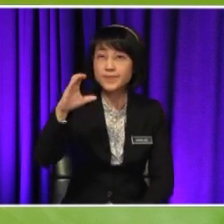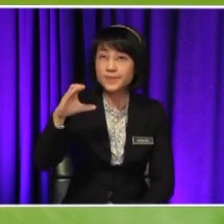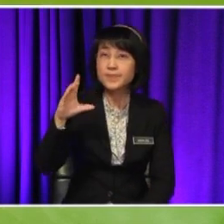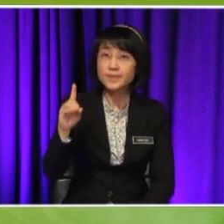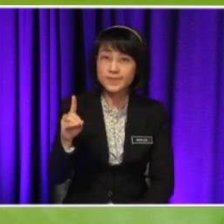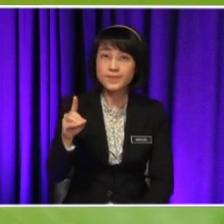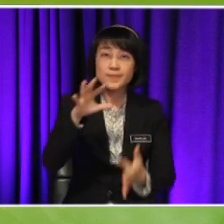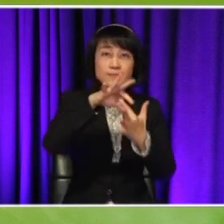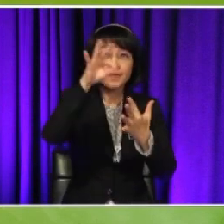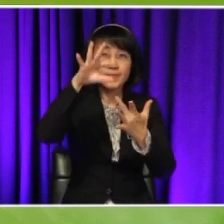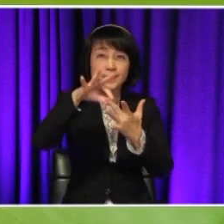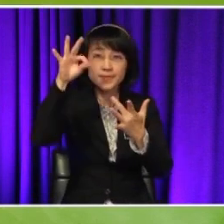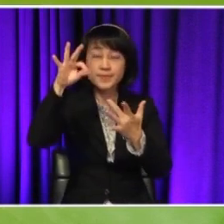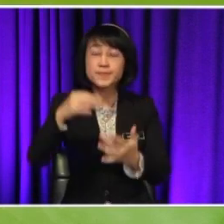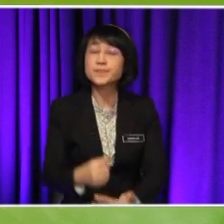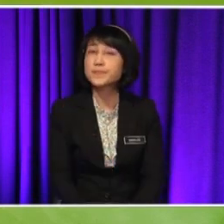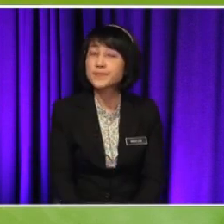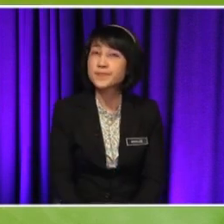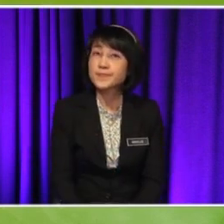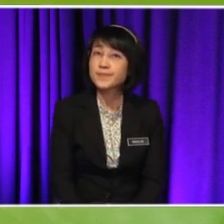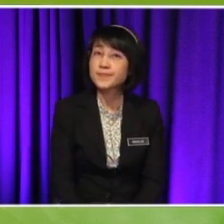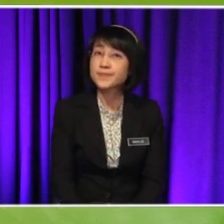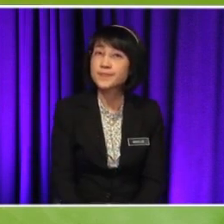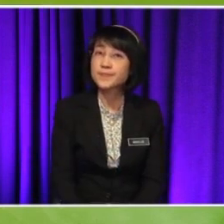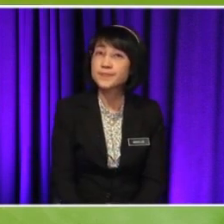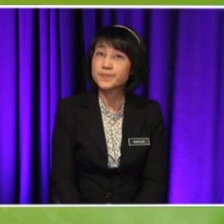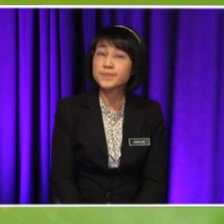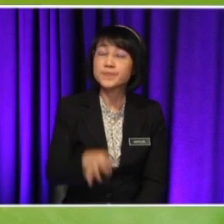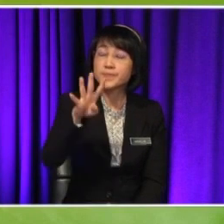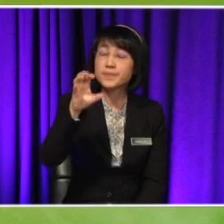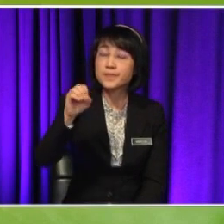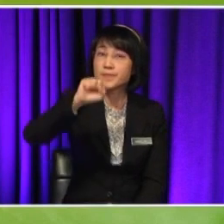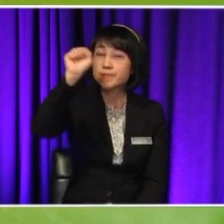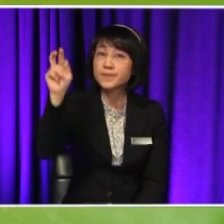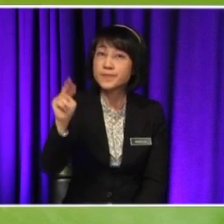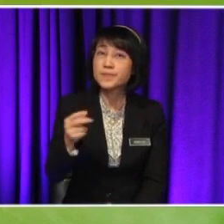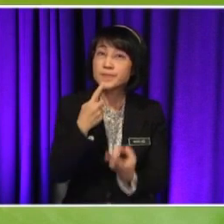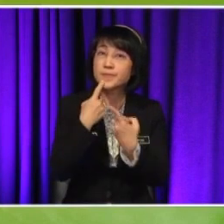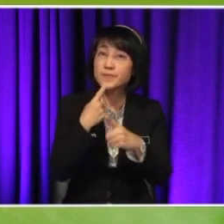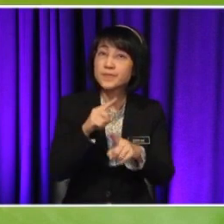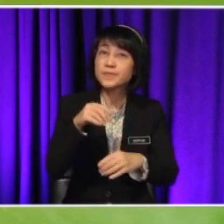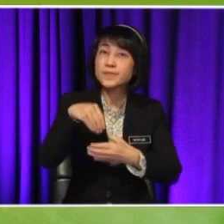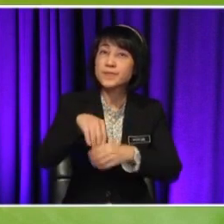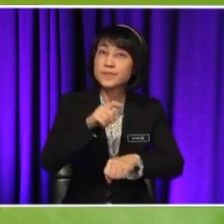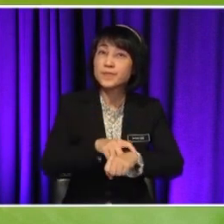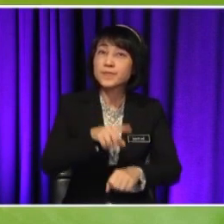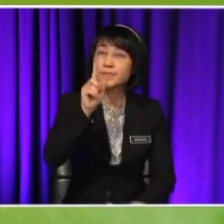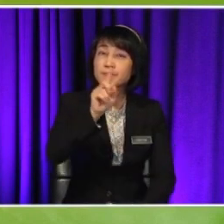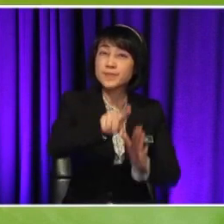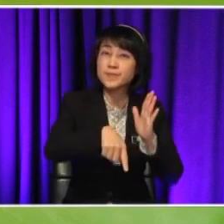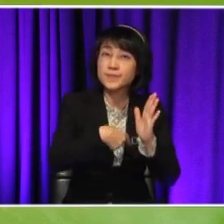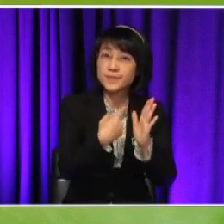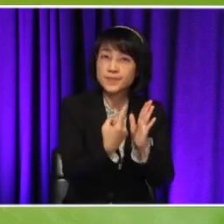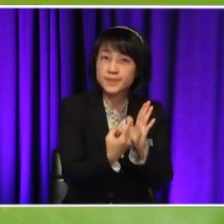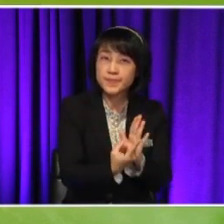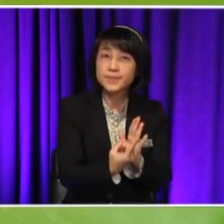A, B, C dan D. Okey, 40 soalan. Jawab dalam masa 1 jam. Yang membawa